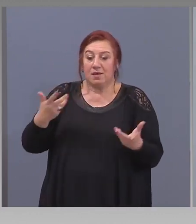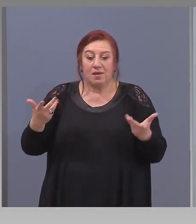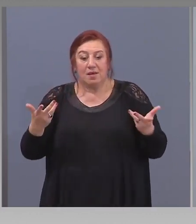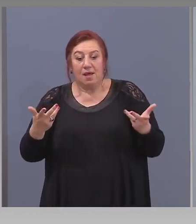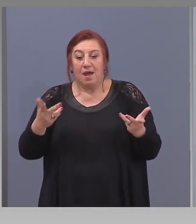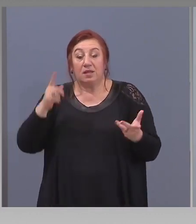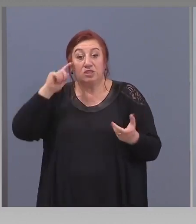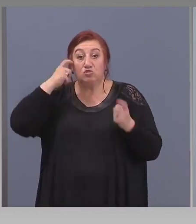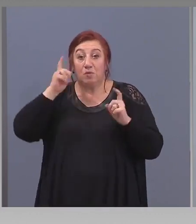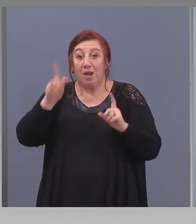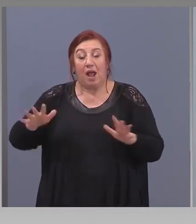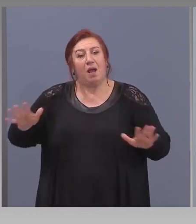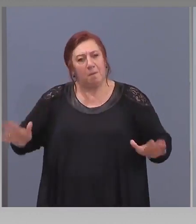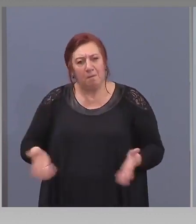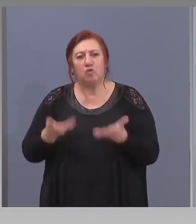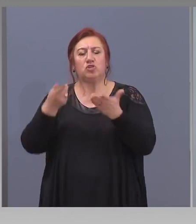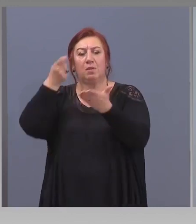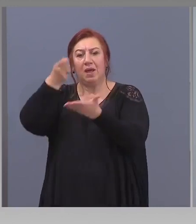пенсиите.